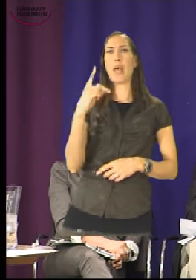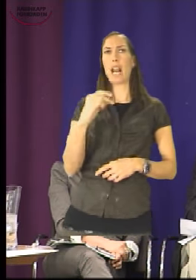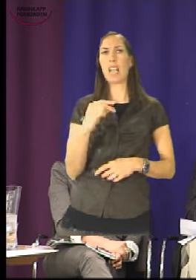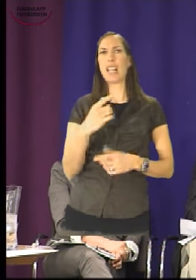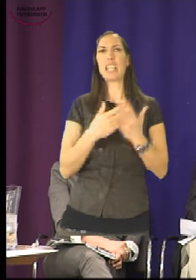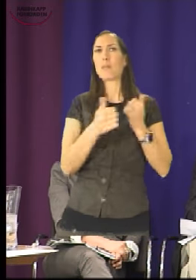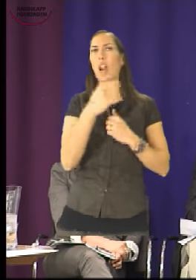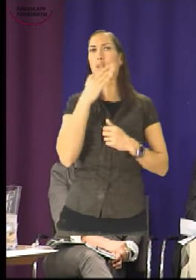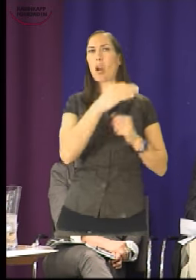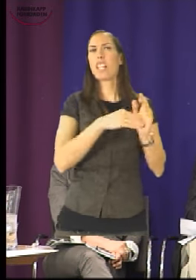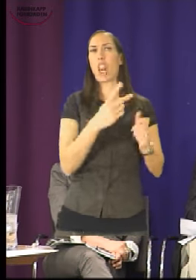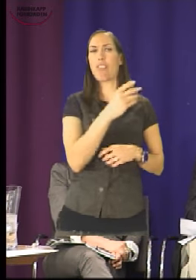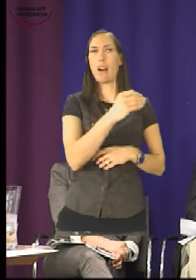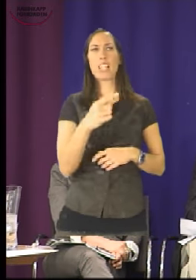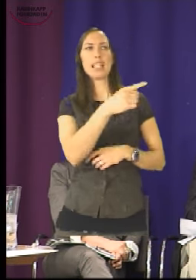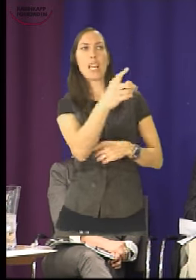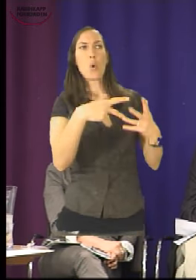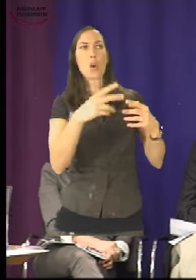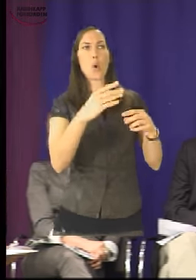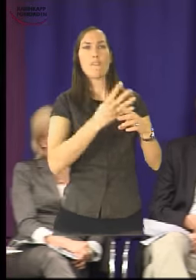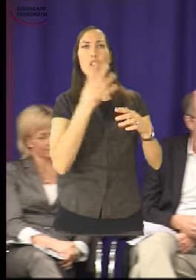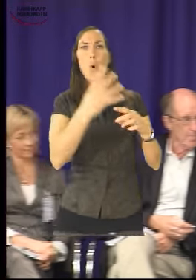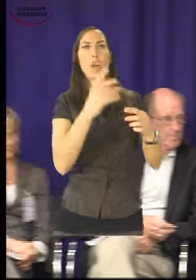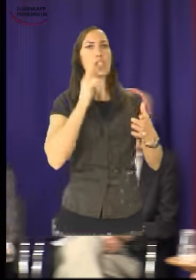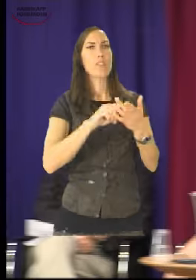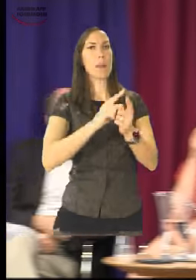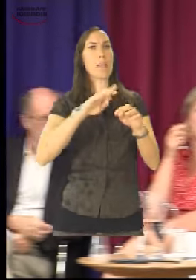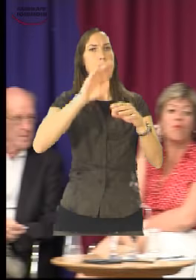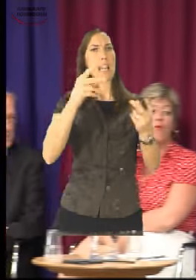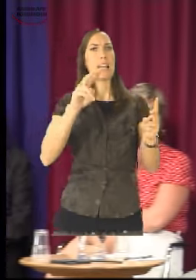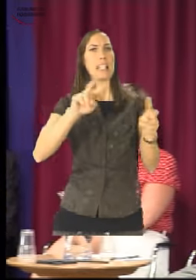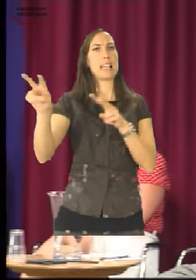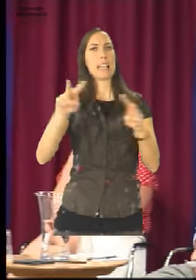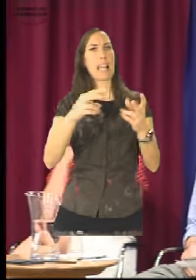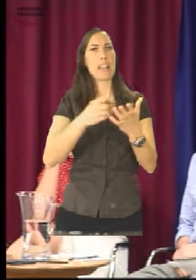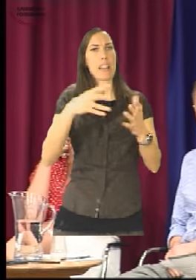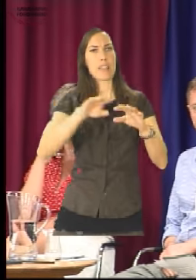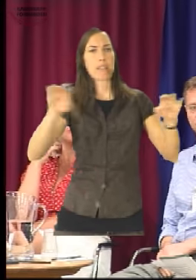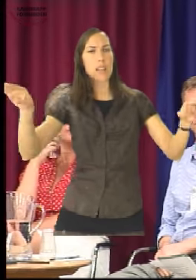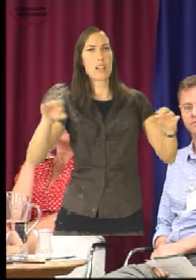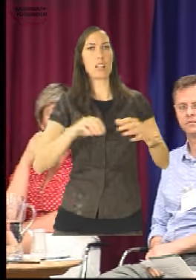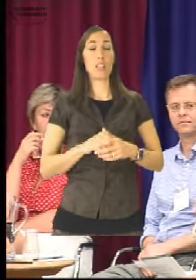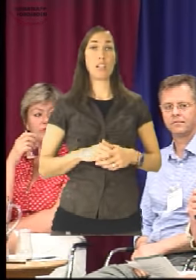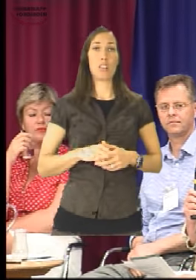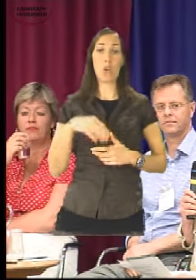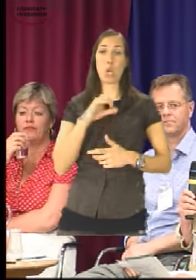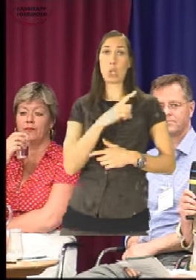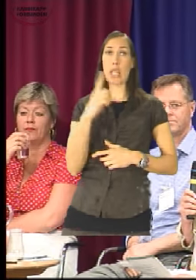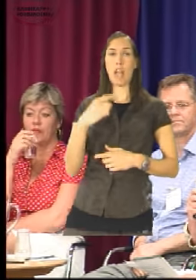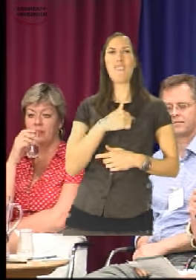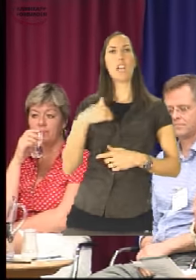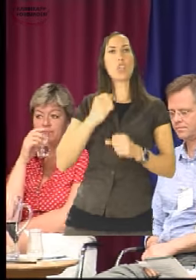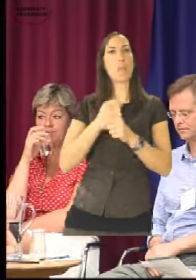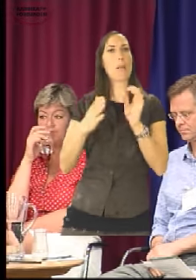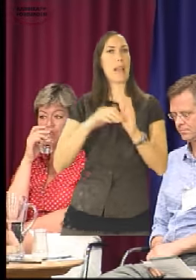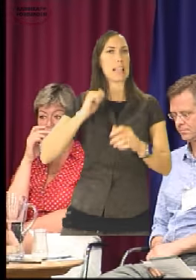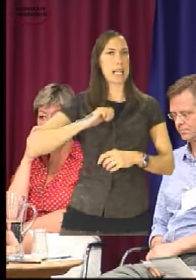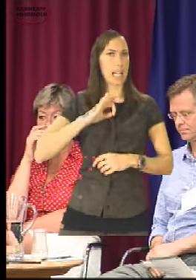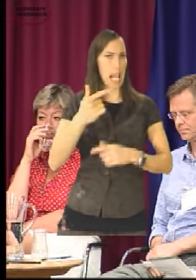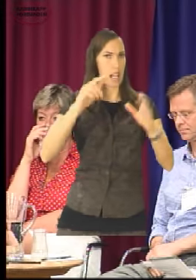här 4 åren för att öka likställigheten? Ja, för det första så har vi jobbat med tillgängligheten och